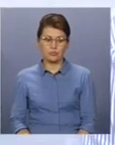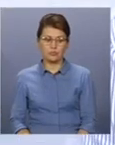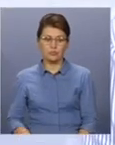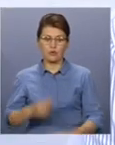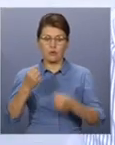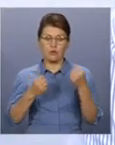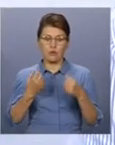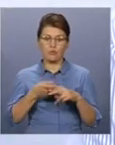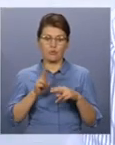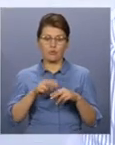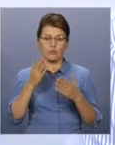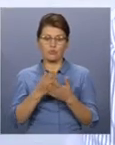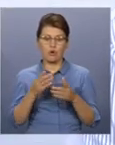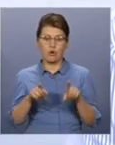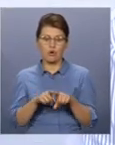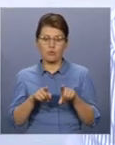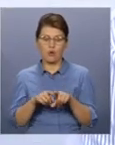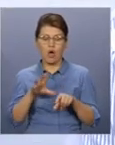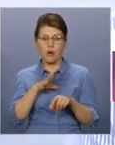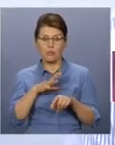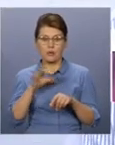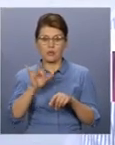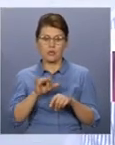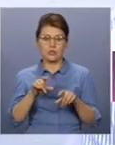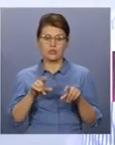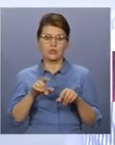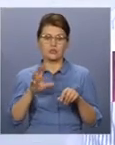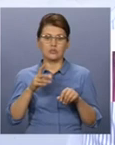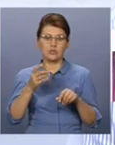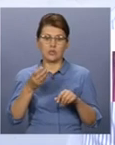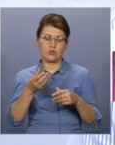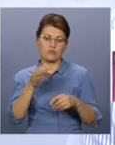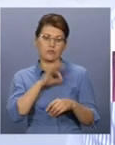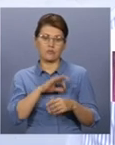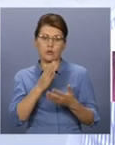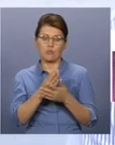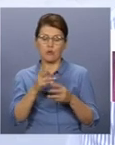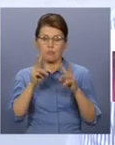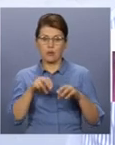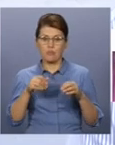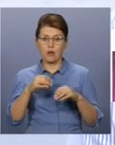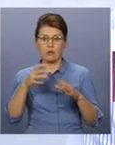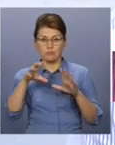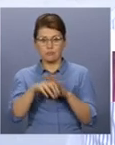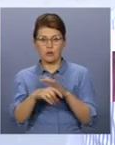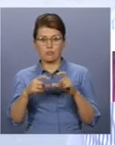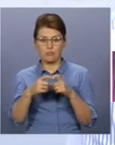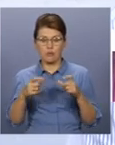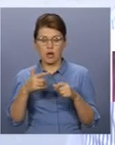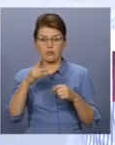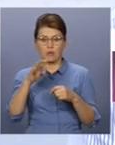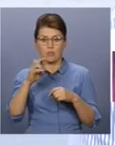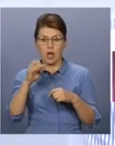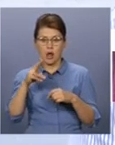Водители, которые имели... Бұрындары түсім жүргізушілердің қалтасында қалып отырды. Ал сараланған тариф енгізілгелі бері